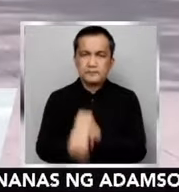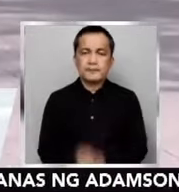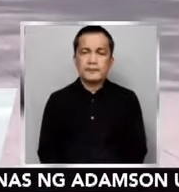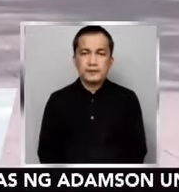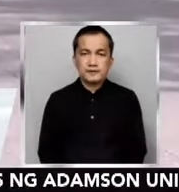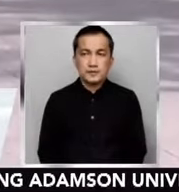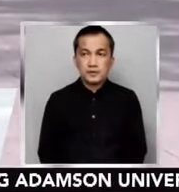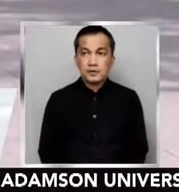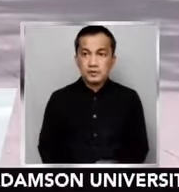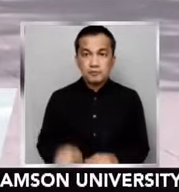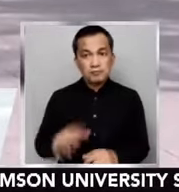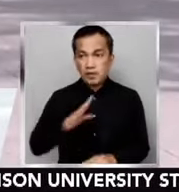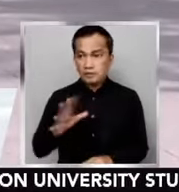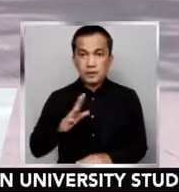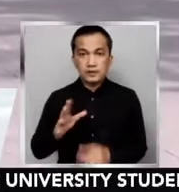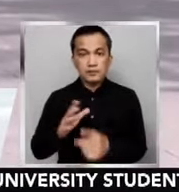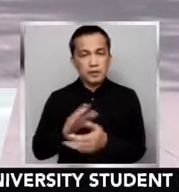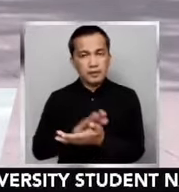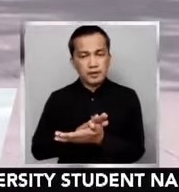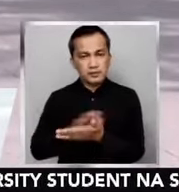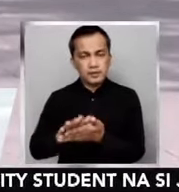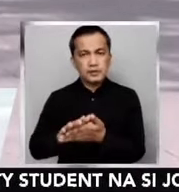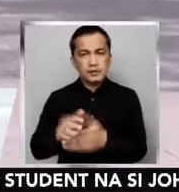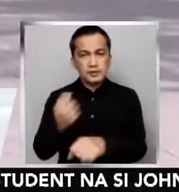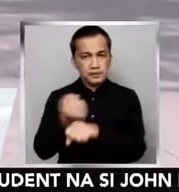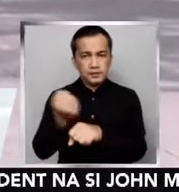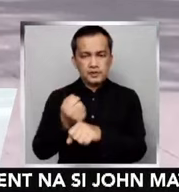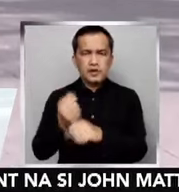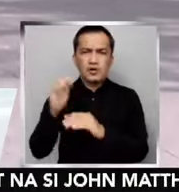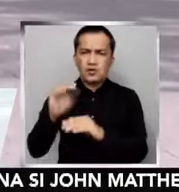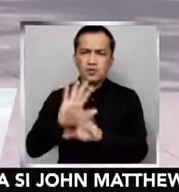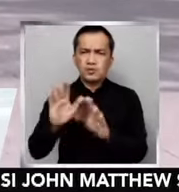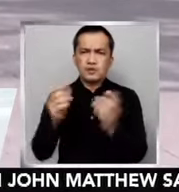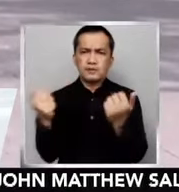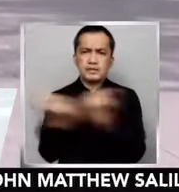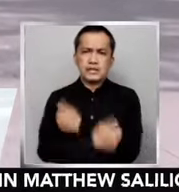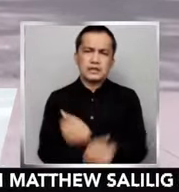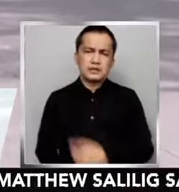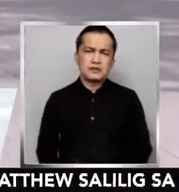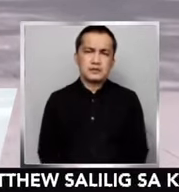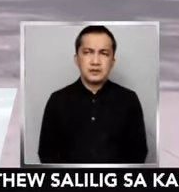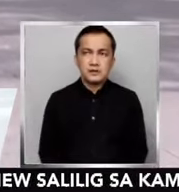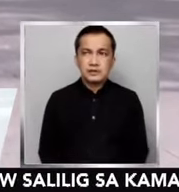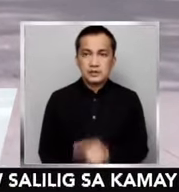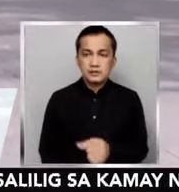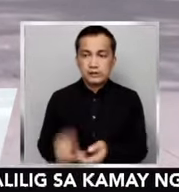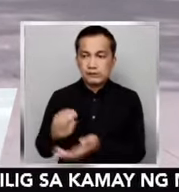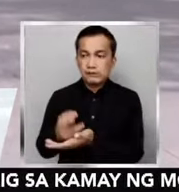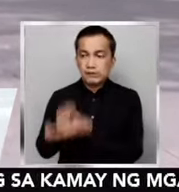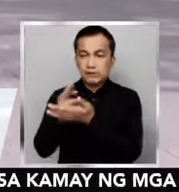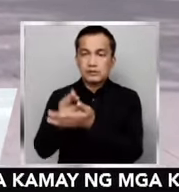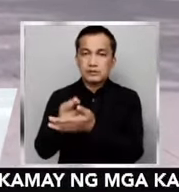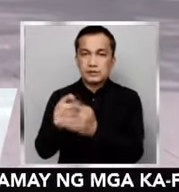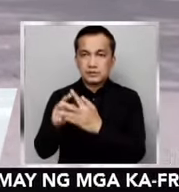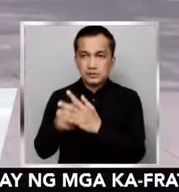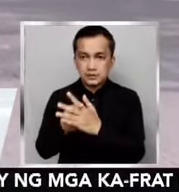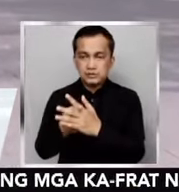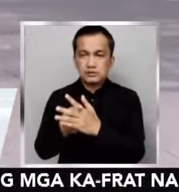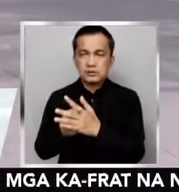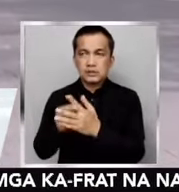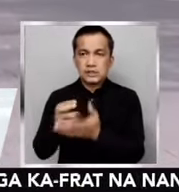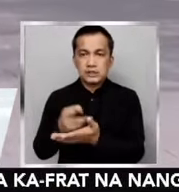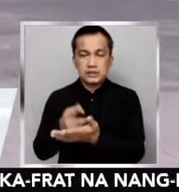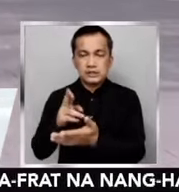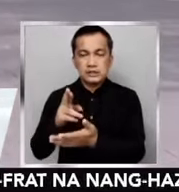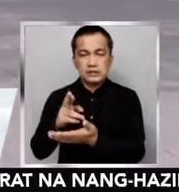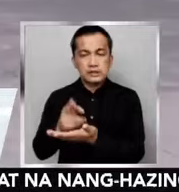pa at matibay pa sana Hwag mo palitan sabi ni Presidente yung mga na-rehab na nagsimula ng m rehab yung mga sasakyan